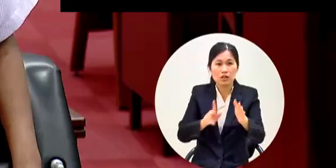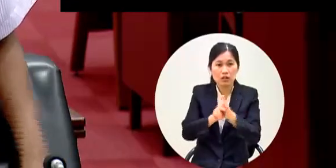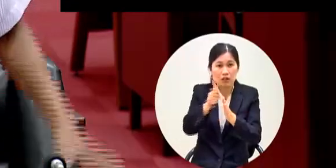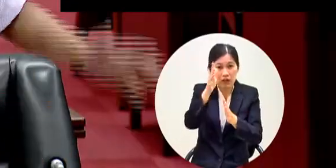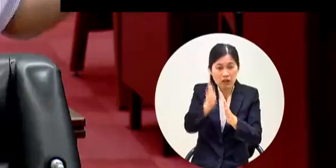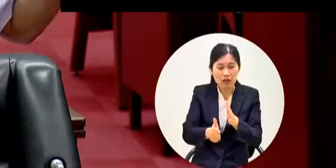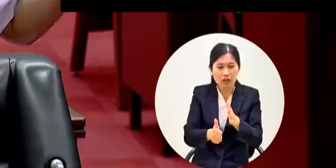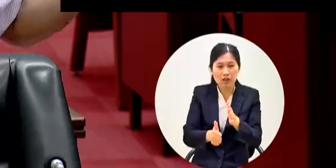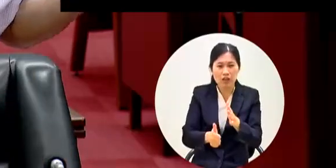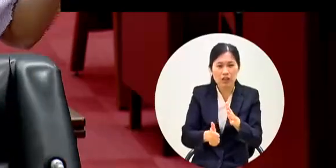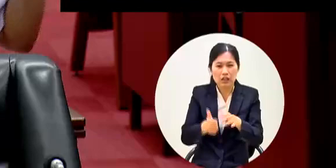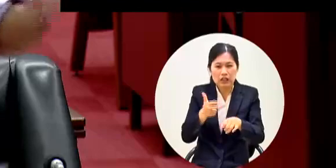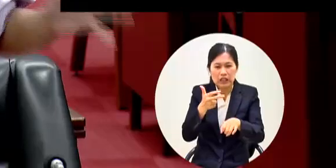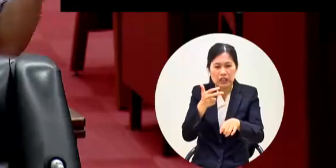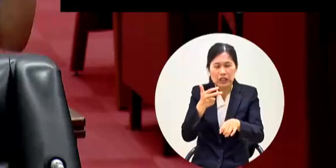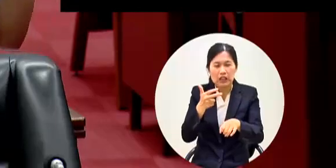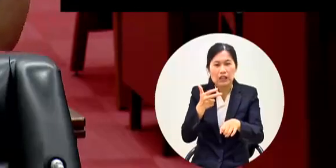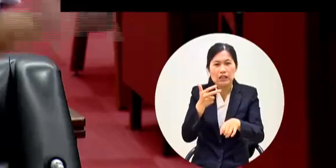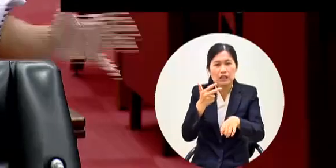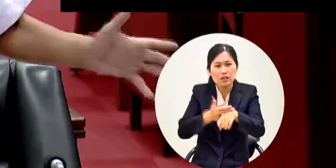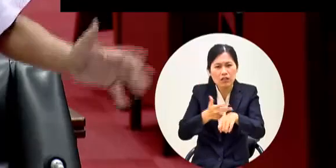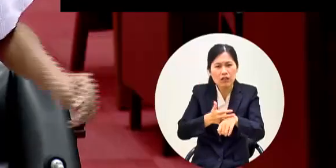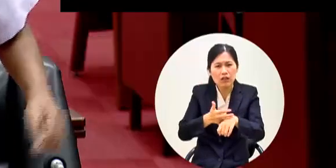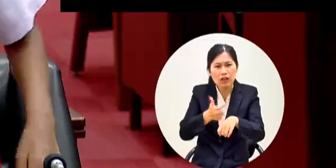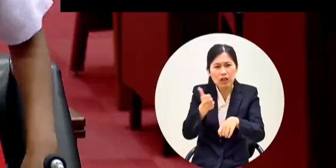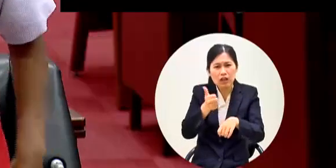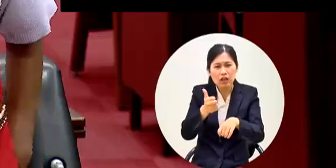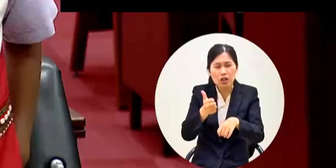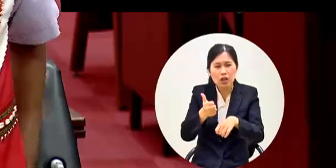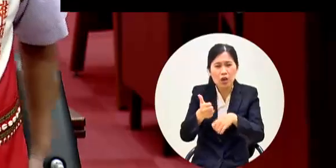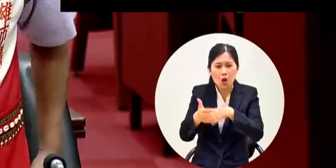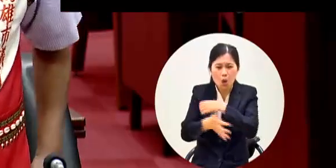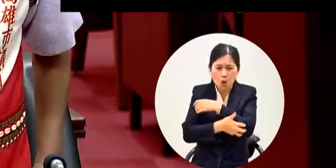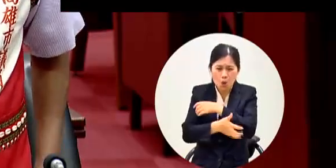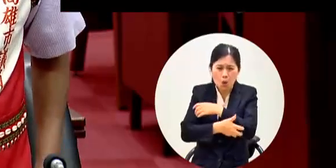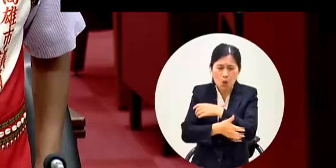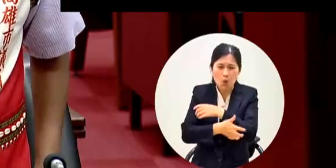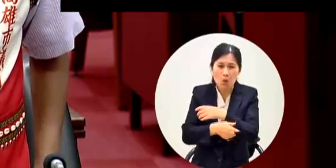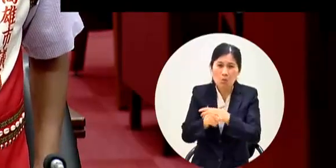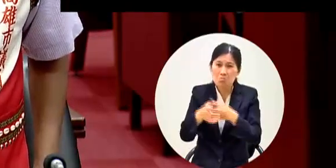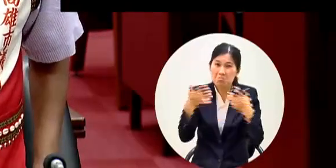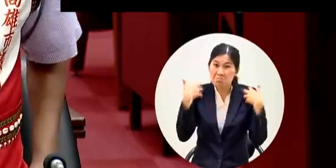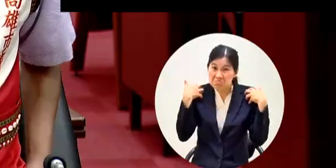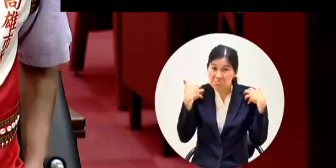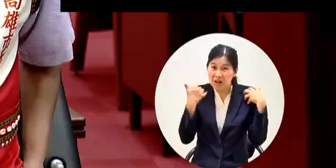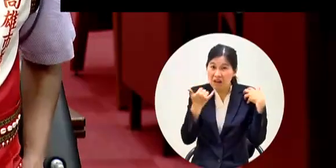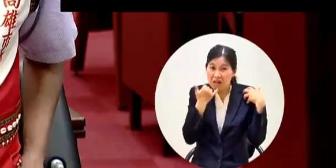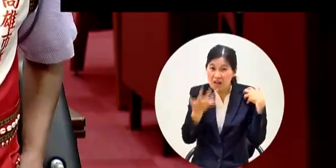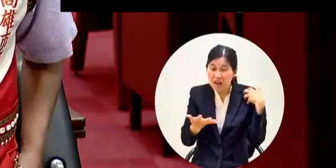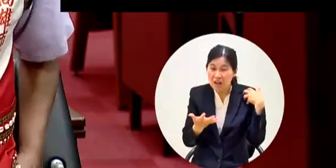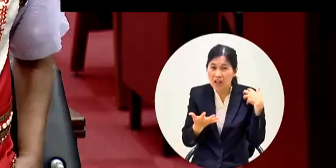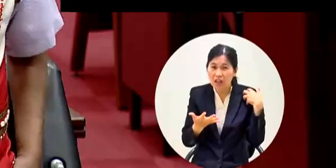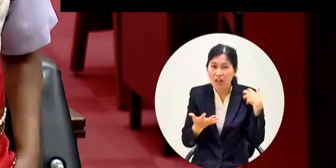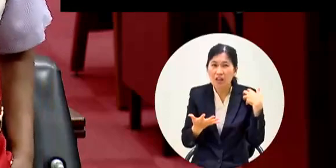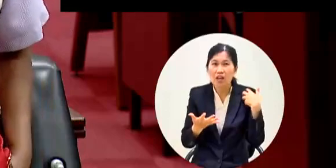今天区公所他无能为力，一个科长，